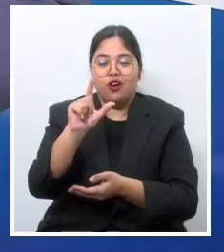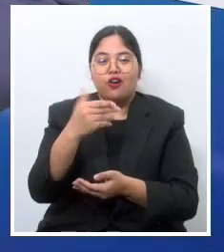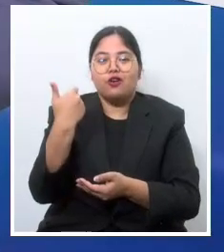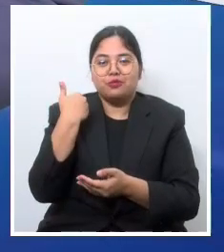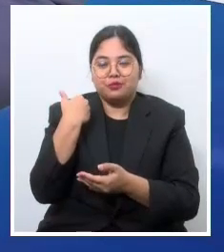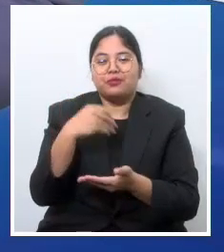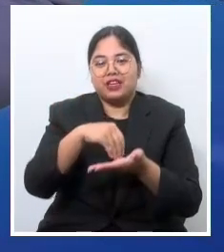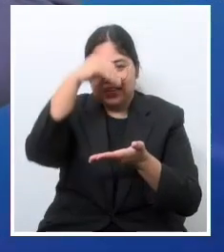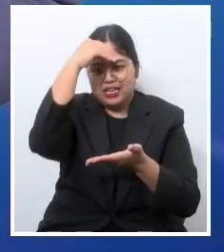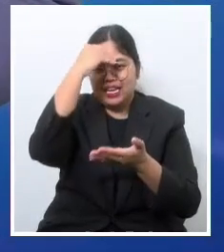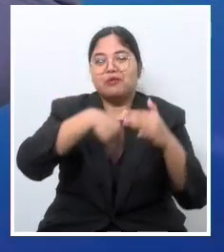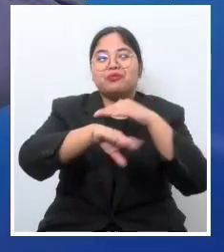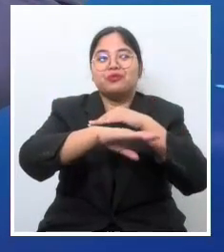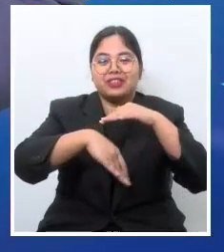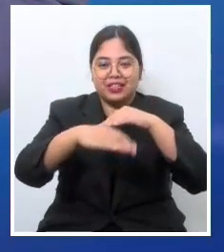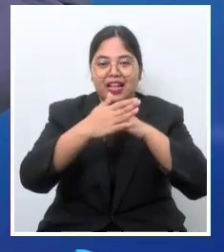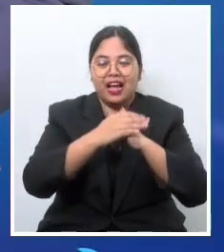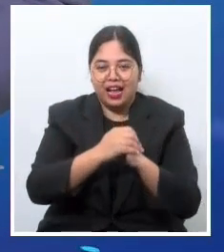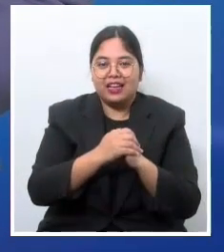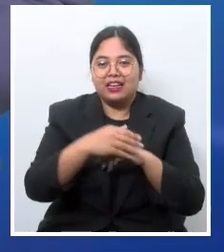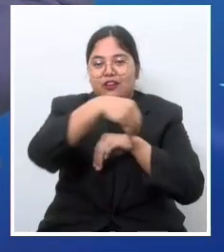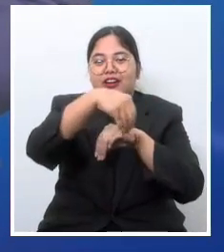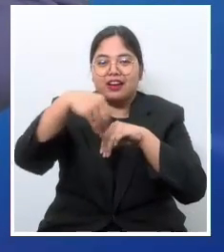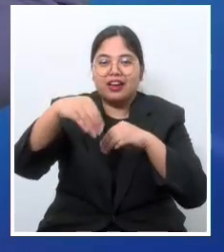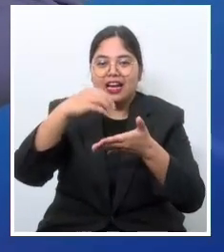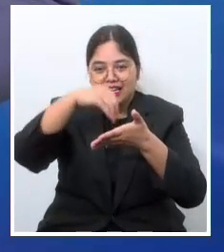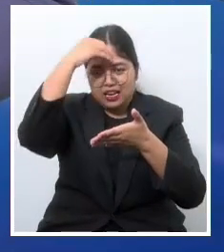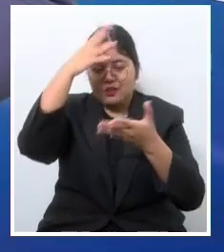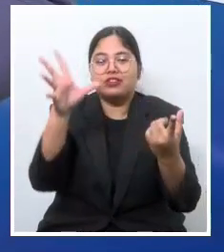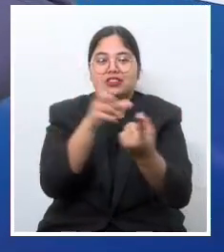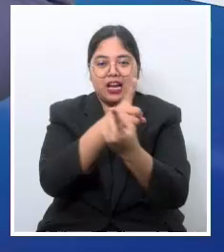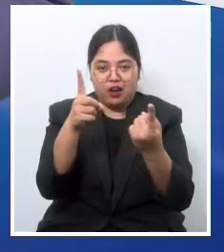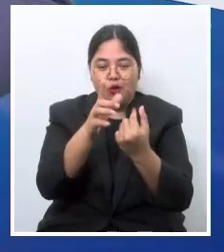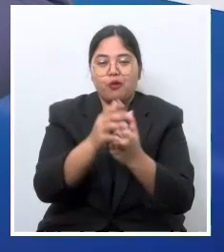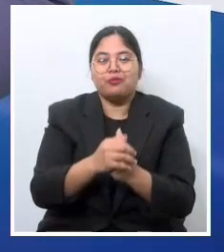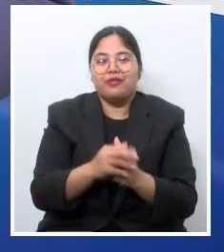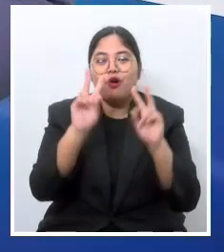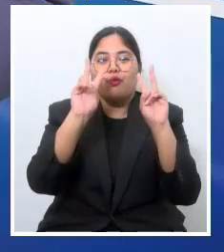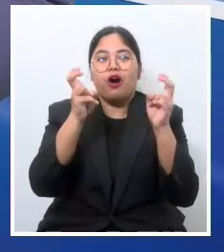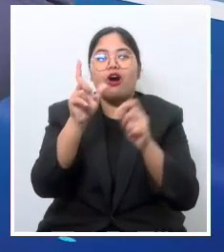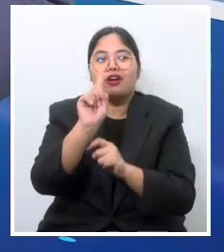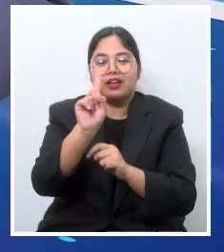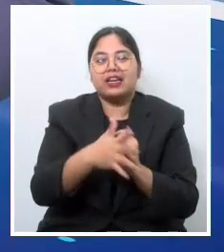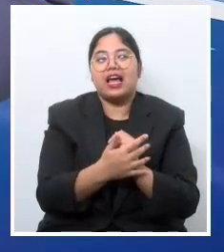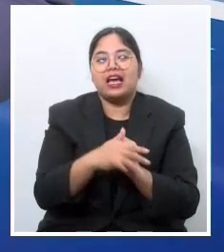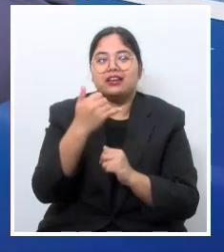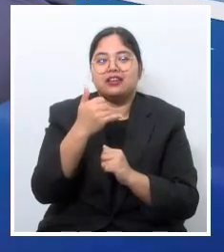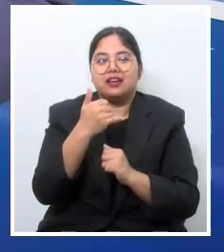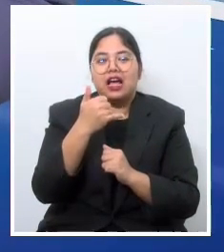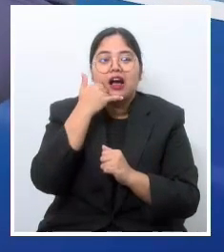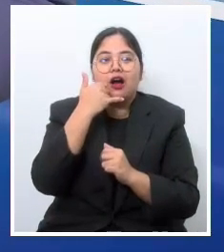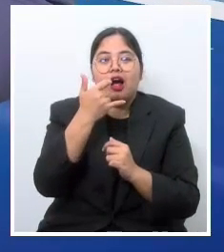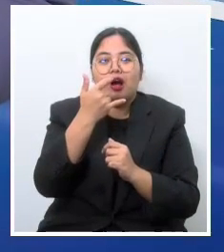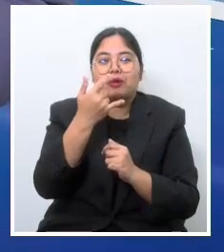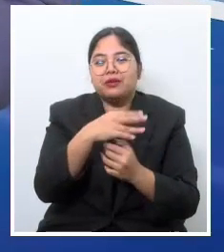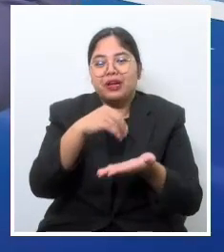กรรมการการศึกษาขั้นพื้นฐานและเครือข่ายการเรียนรู้โดยสถาบันทางสังคมกับเรื่อง mobileSchoolเข้าเรียนไม่ได้ให้โรงเรียน